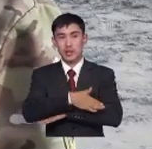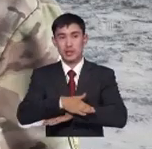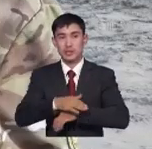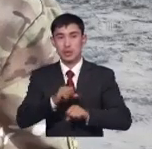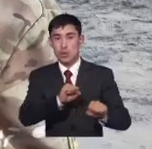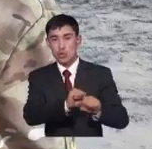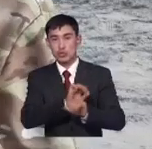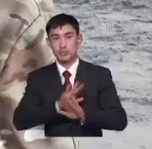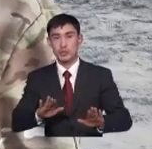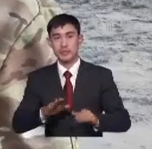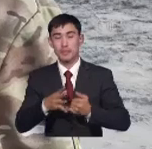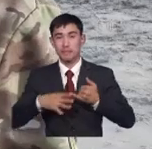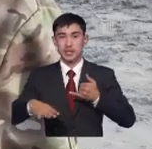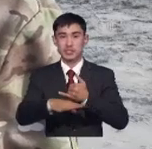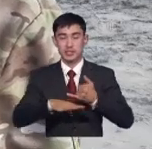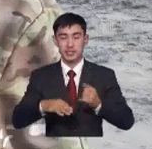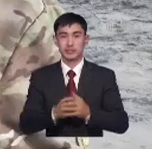ұстау, жерді